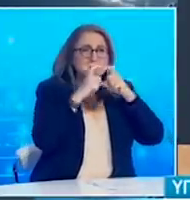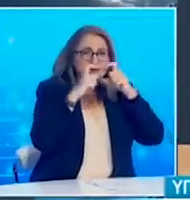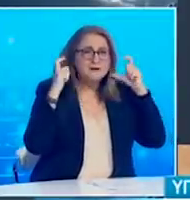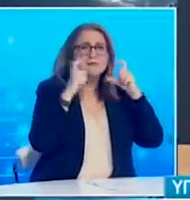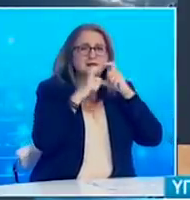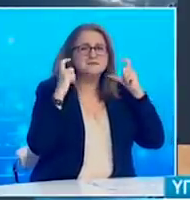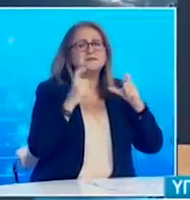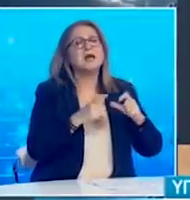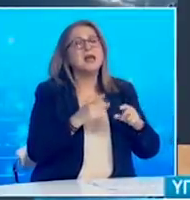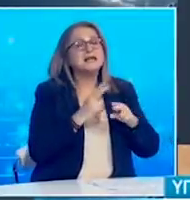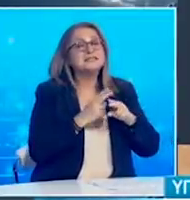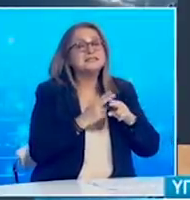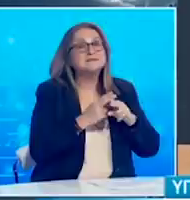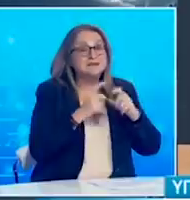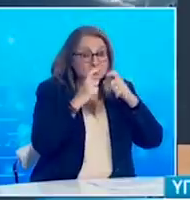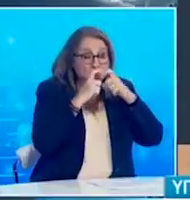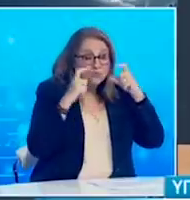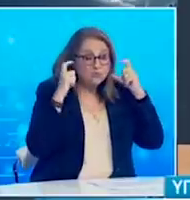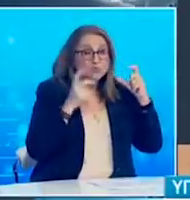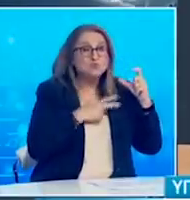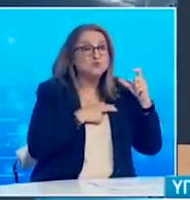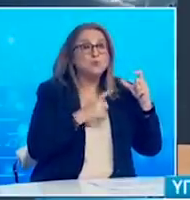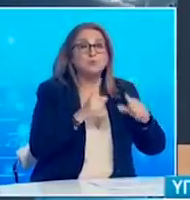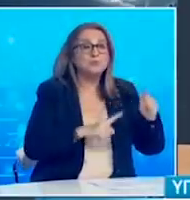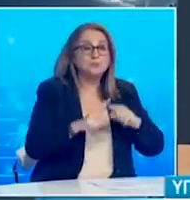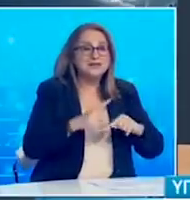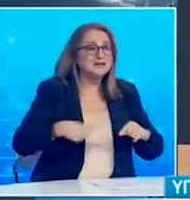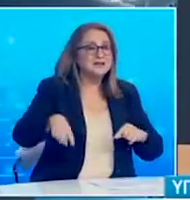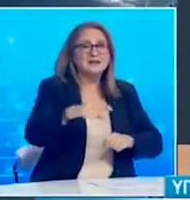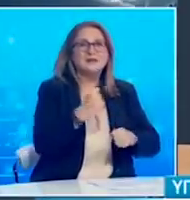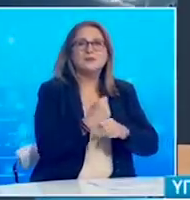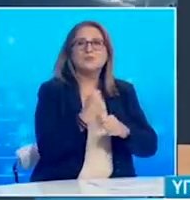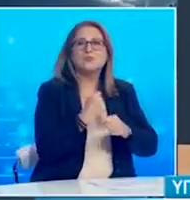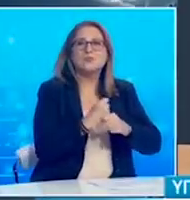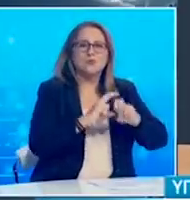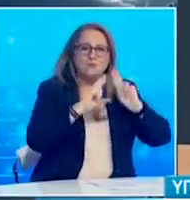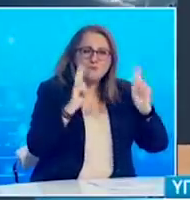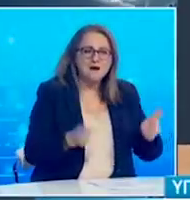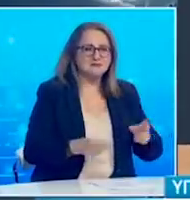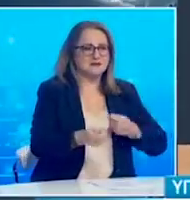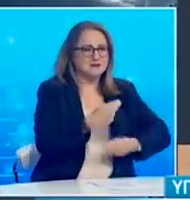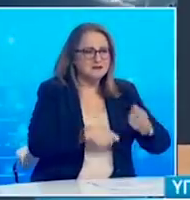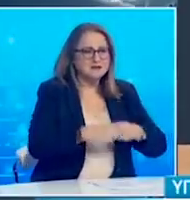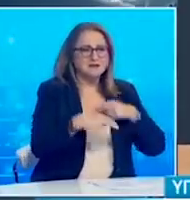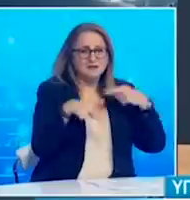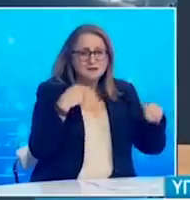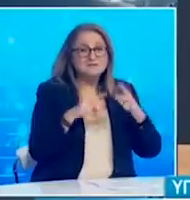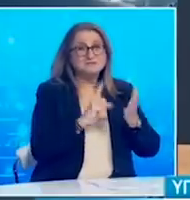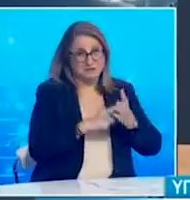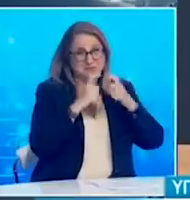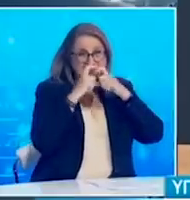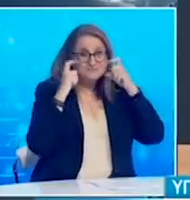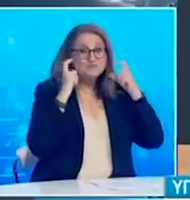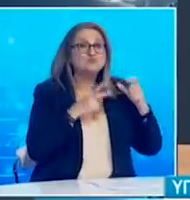η σωστή χρήση της από άτομα και επαγγελματίες που έχουν πολλές συναλλαγές ανά ημέρα. Ιδιαίτερα σημαντική είναι αυτή τη χρονική